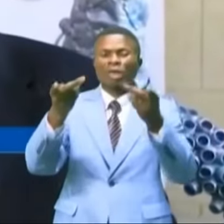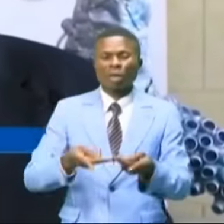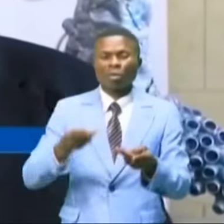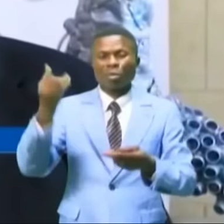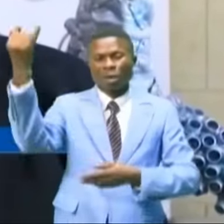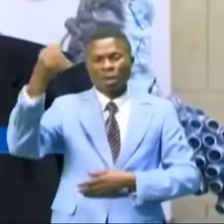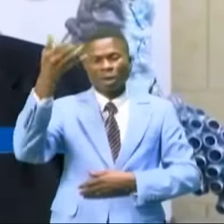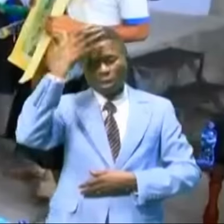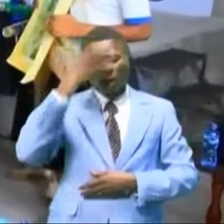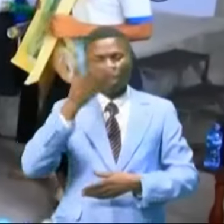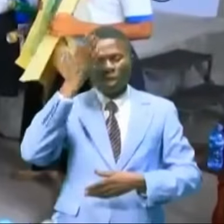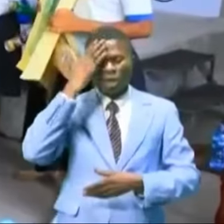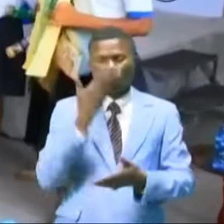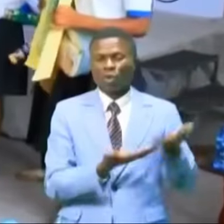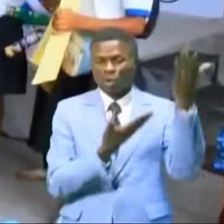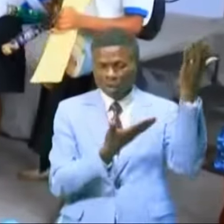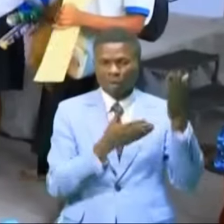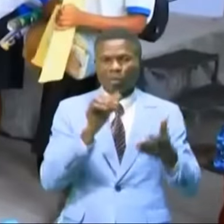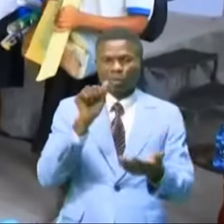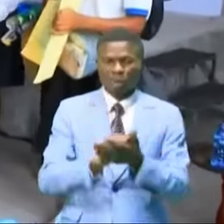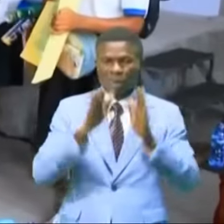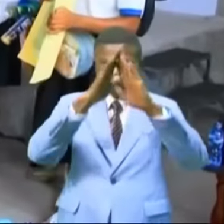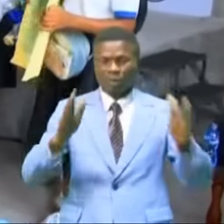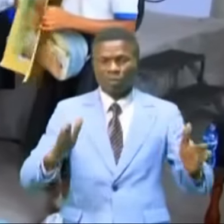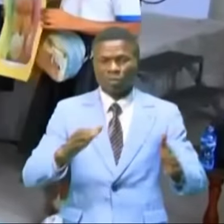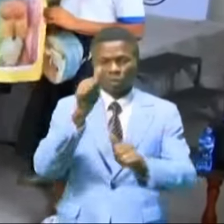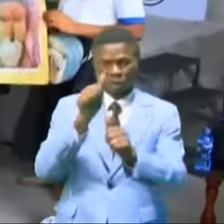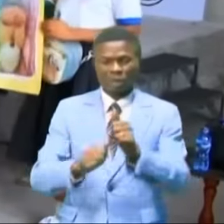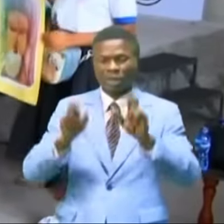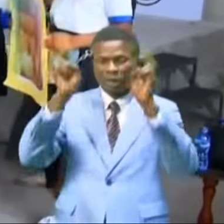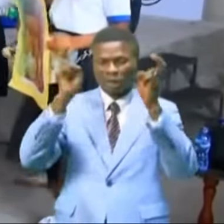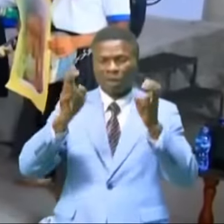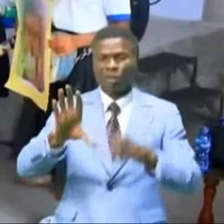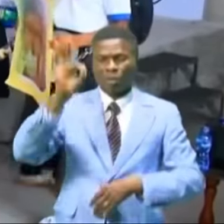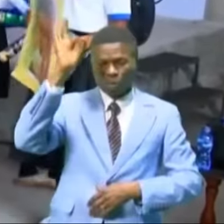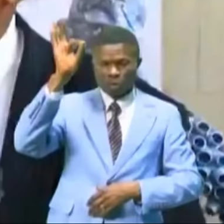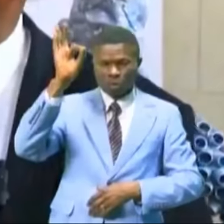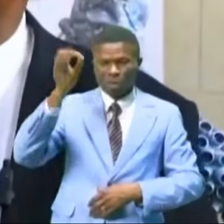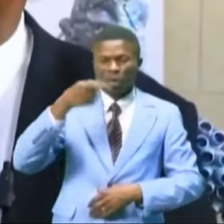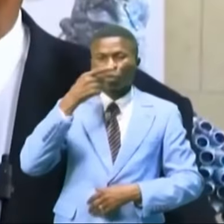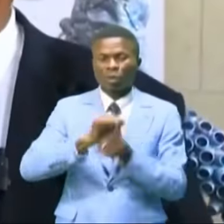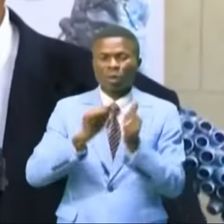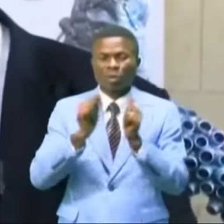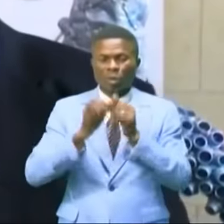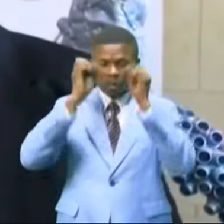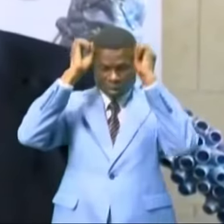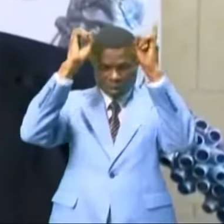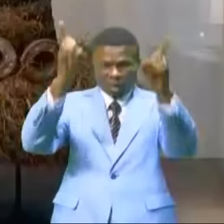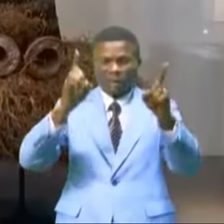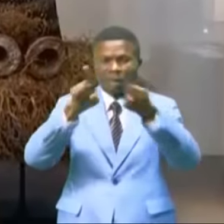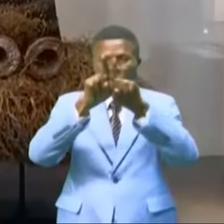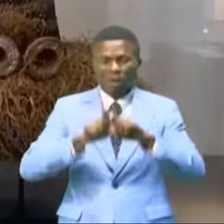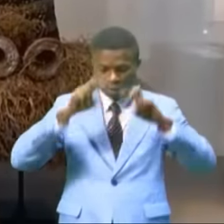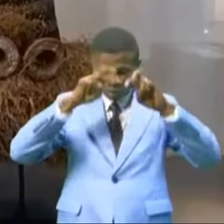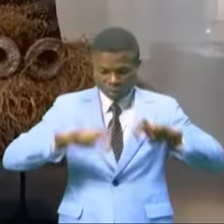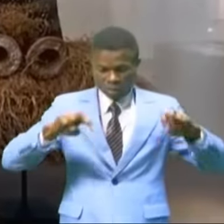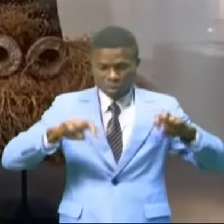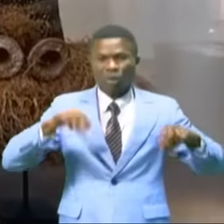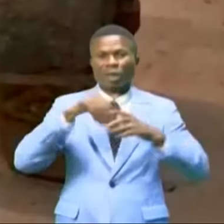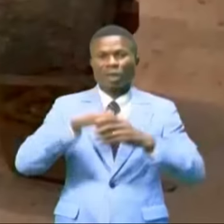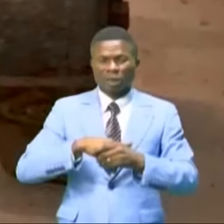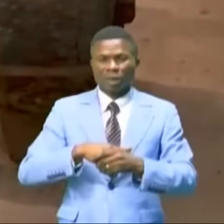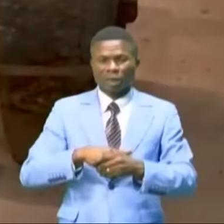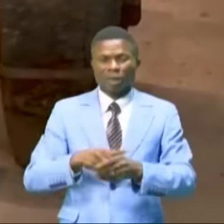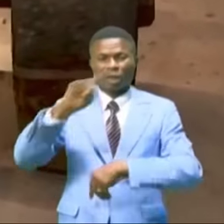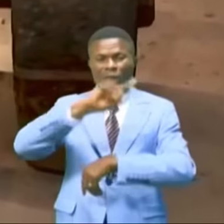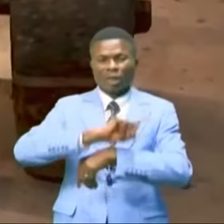comprendre l'importance du musée et conformément à chaque thème, tel que cette année, on parle de l'éducation et de la recherche, à travers ces